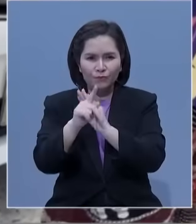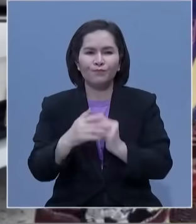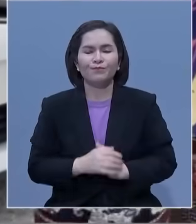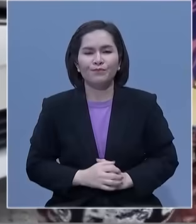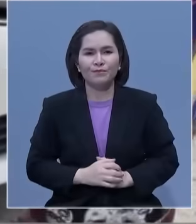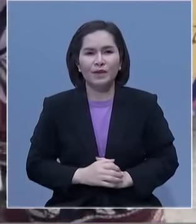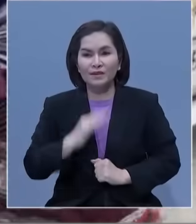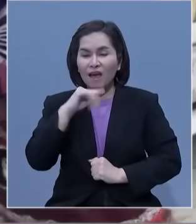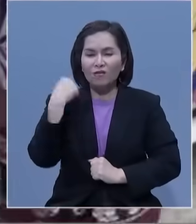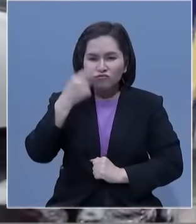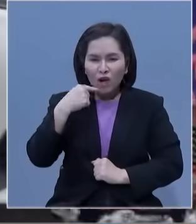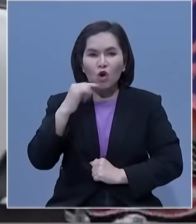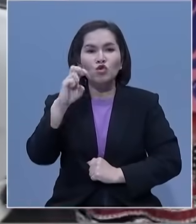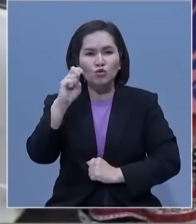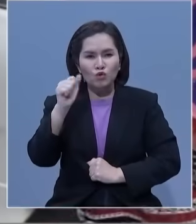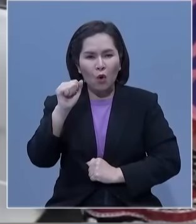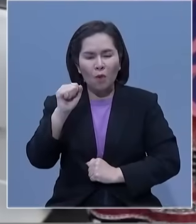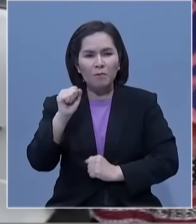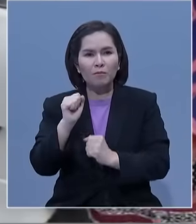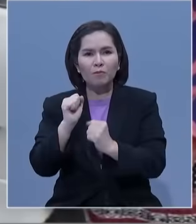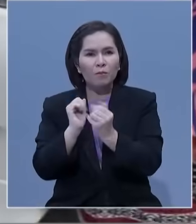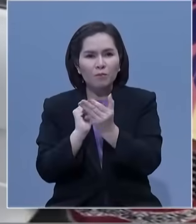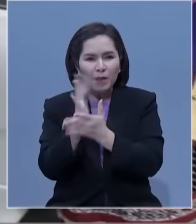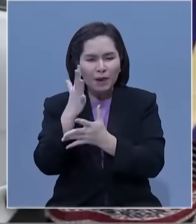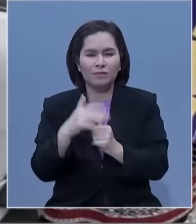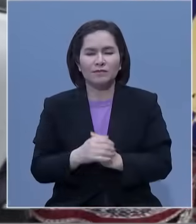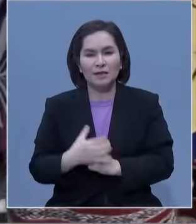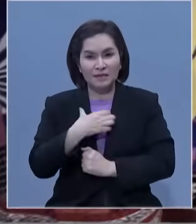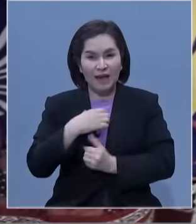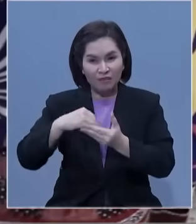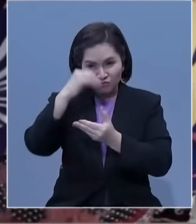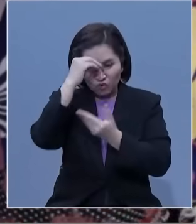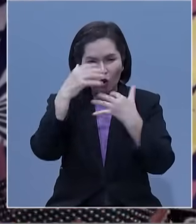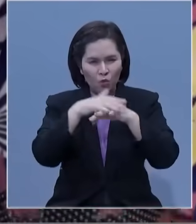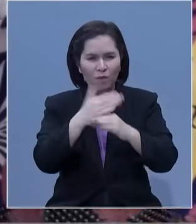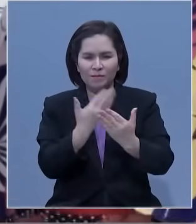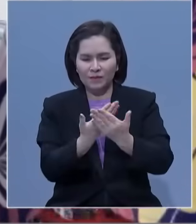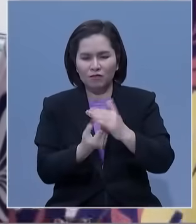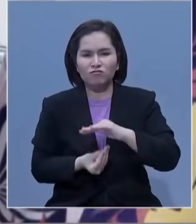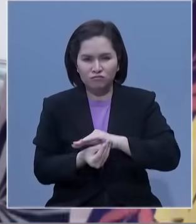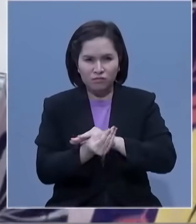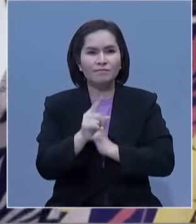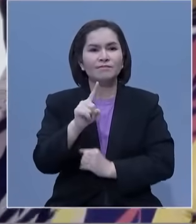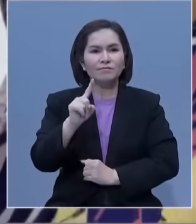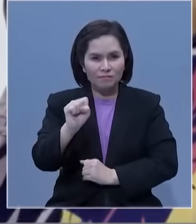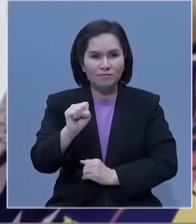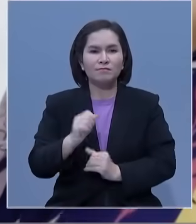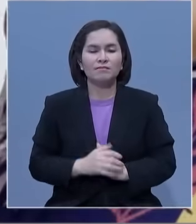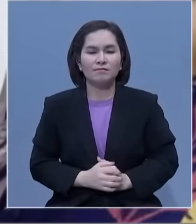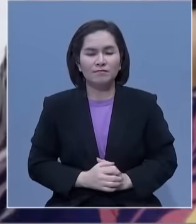ว่าถ้าเด็กคนไหนสอบไม่ติดนะคะแล้วอยากจะเข้าเรียนต้องจ่ายค่าแปะเจี๊ยะ 100,000 บ